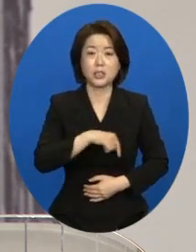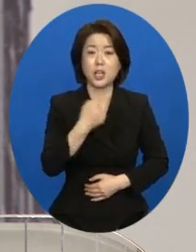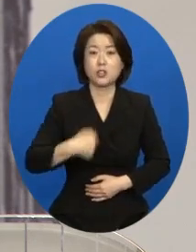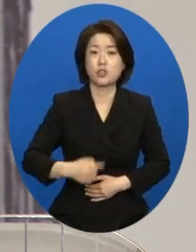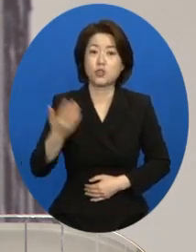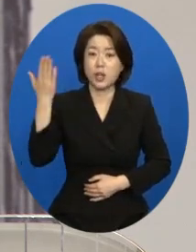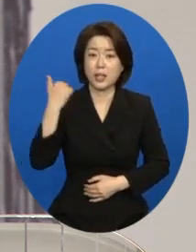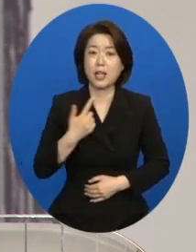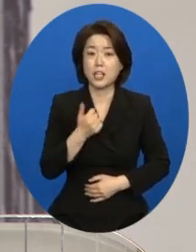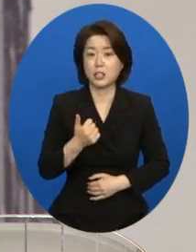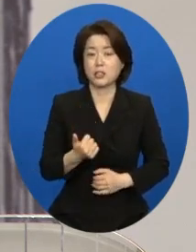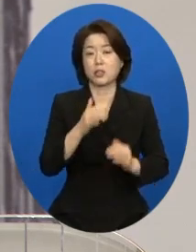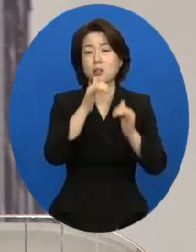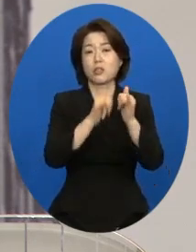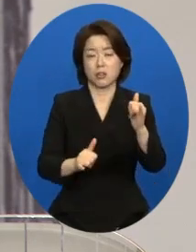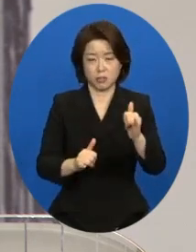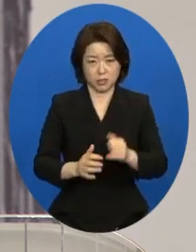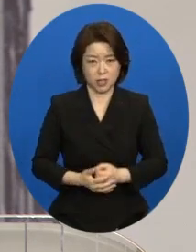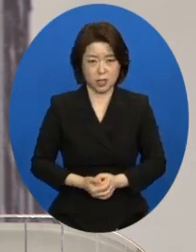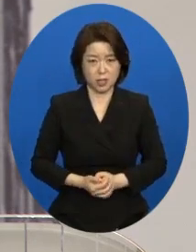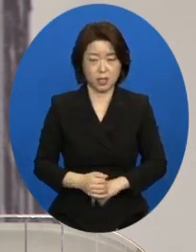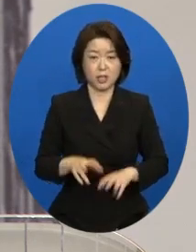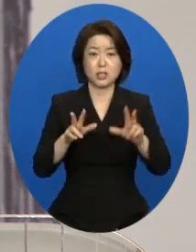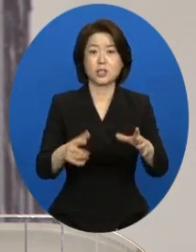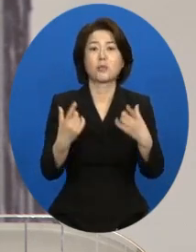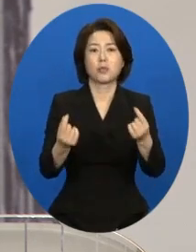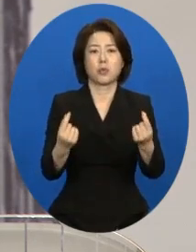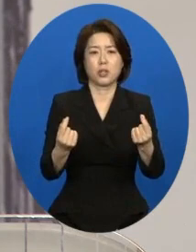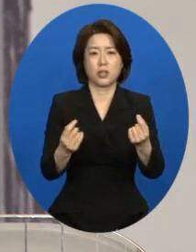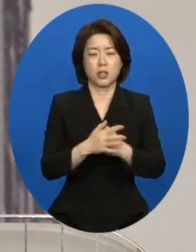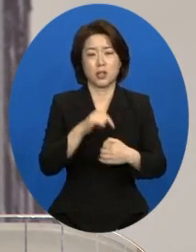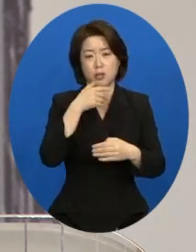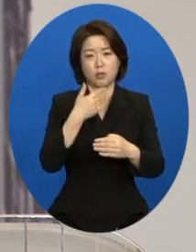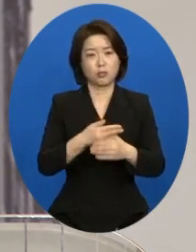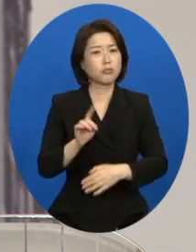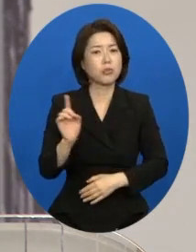있었던 역사고 뭐 지금도 마찬가지죠.